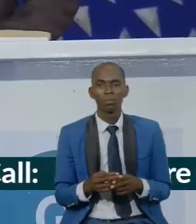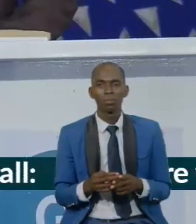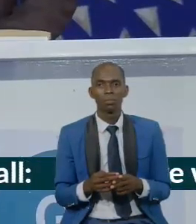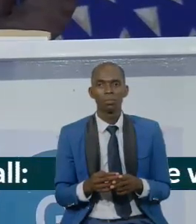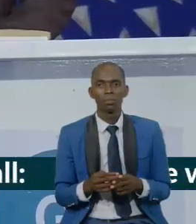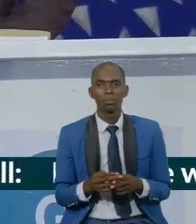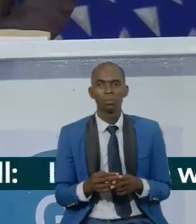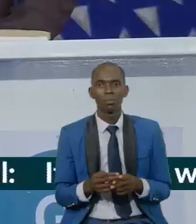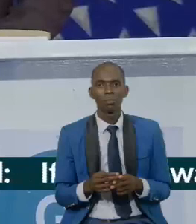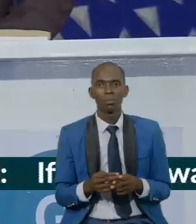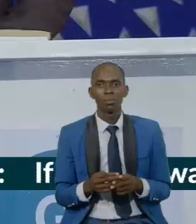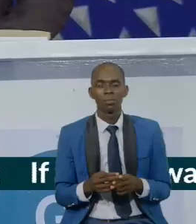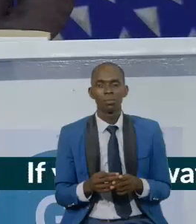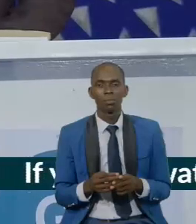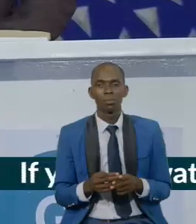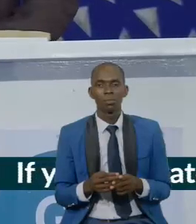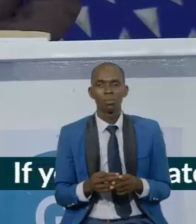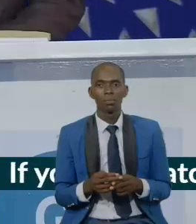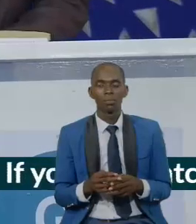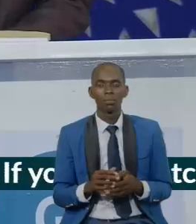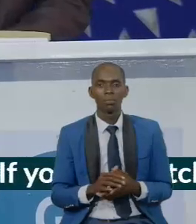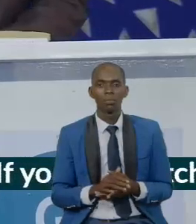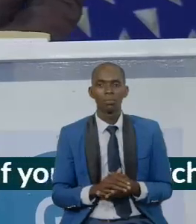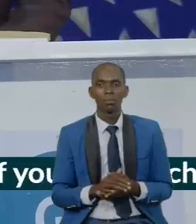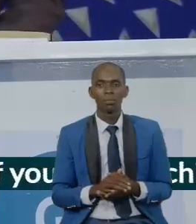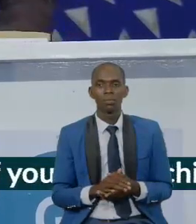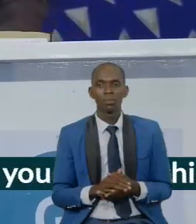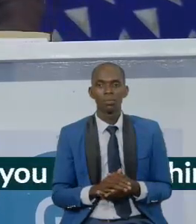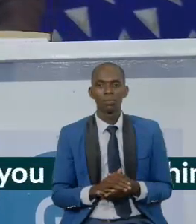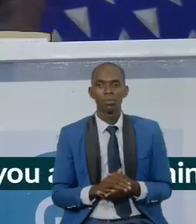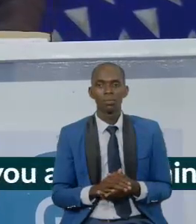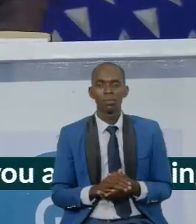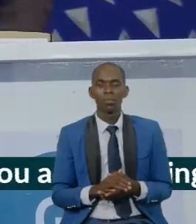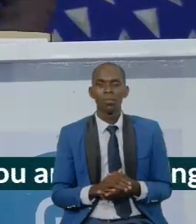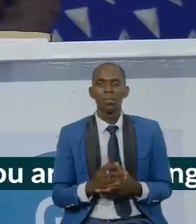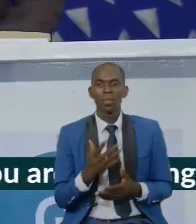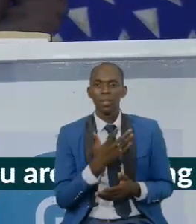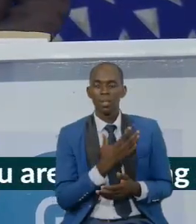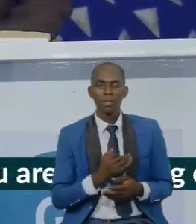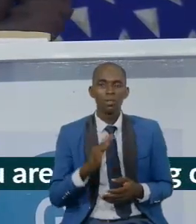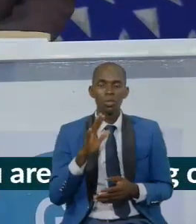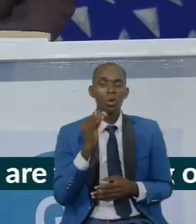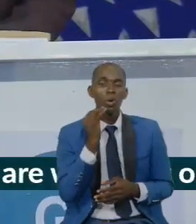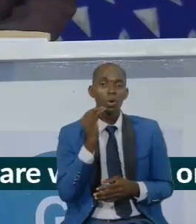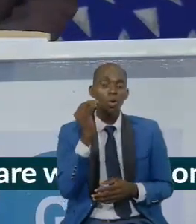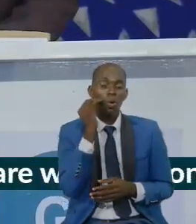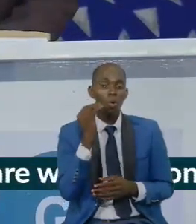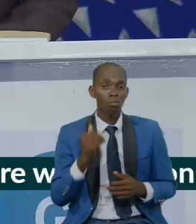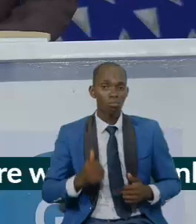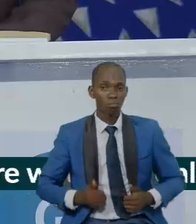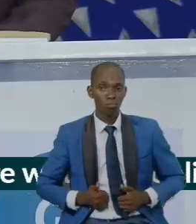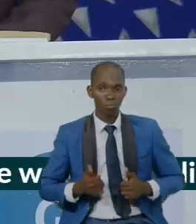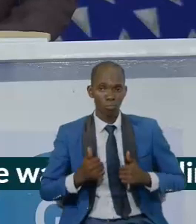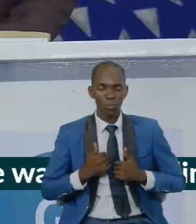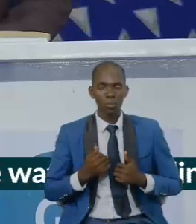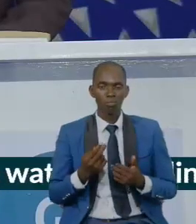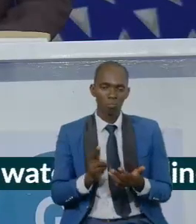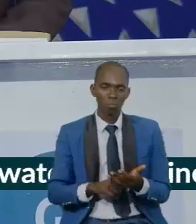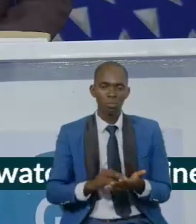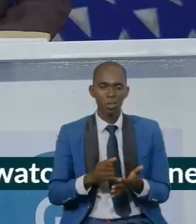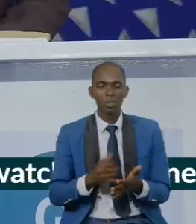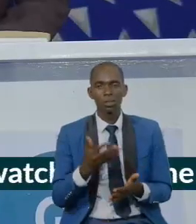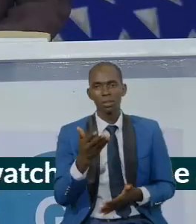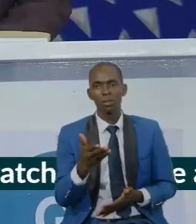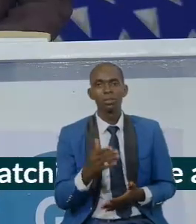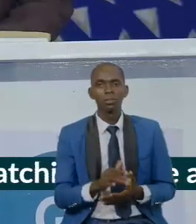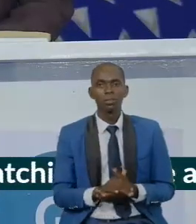Et le lieu de votre résidence. And your residence, your residential area. Nous vous